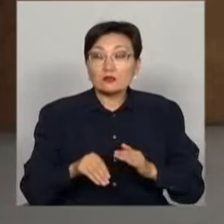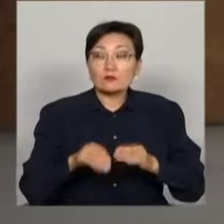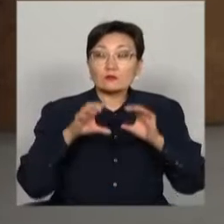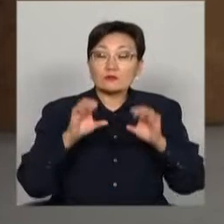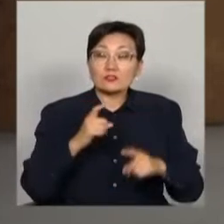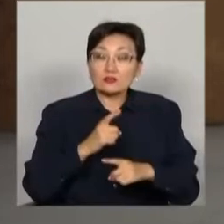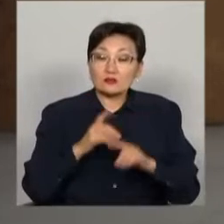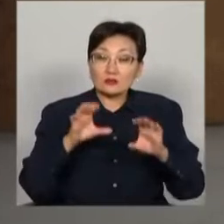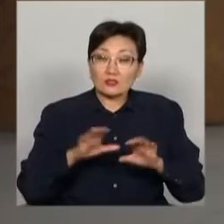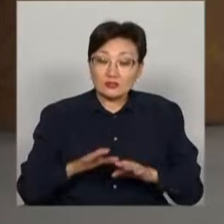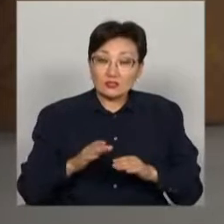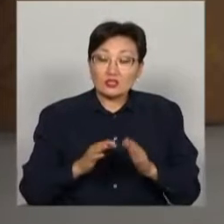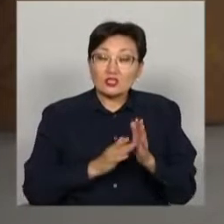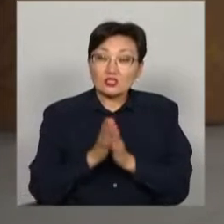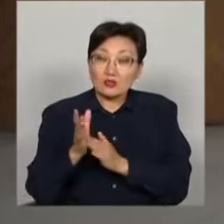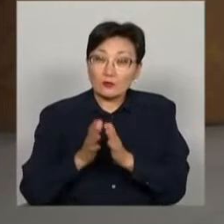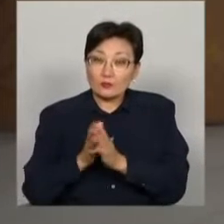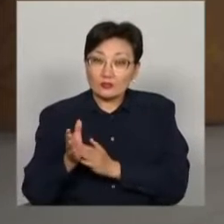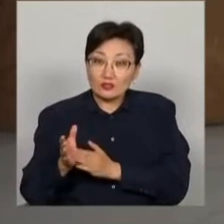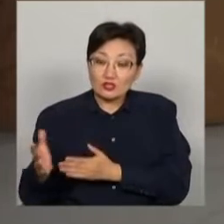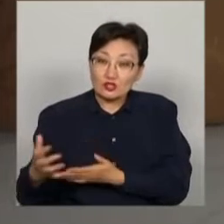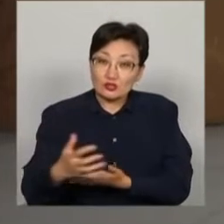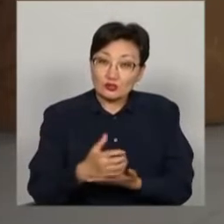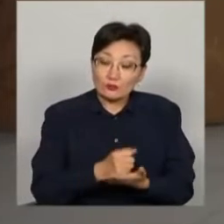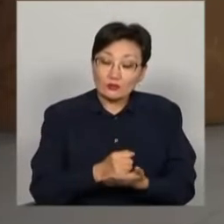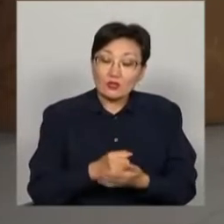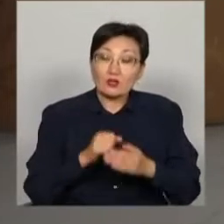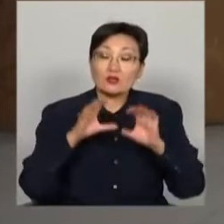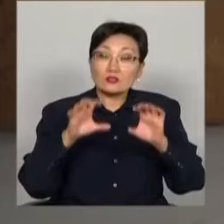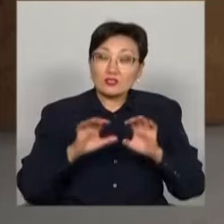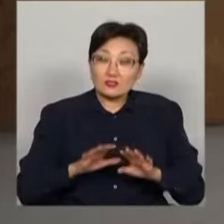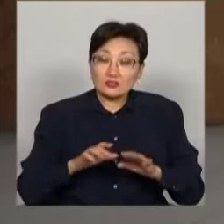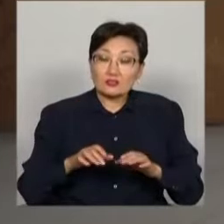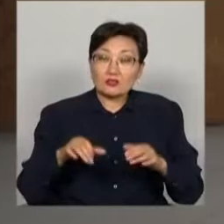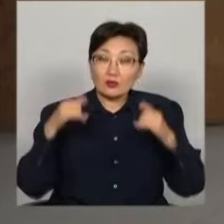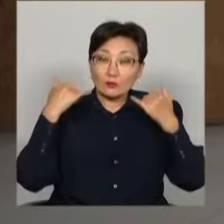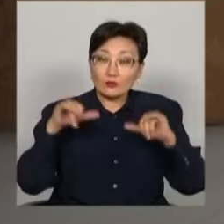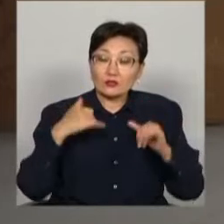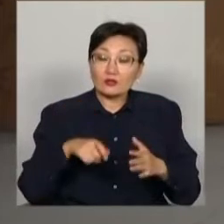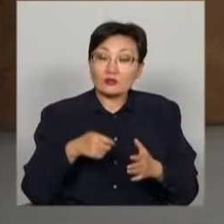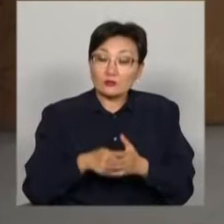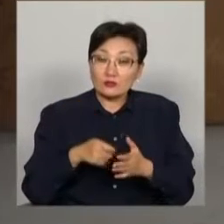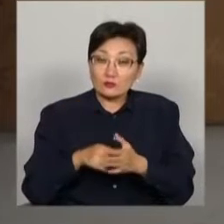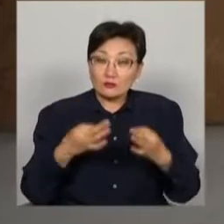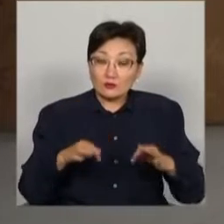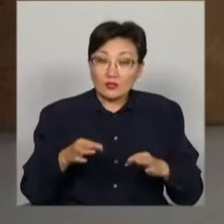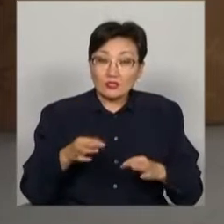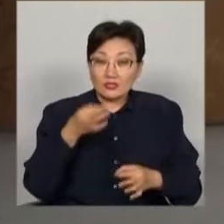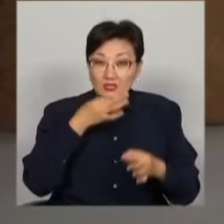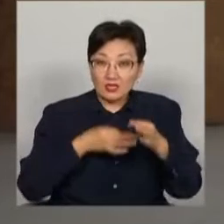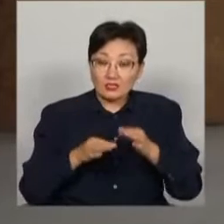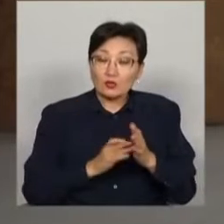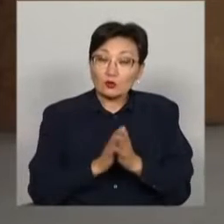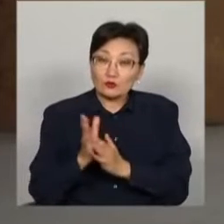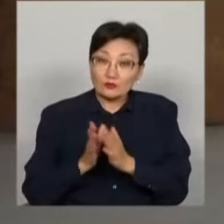заңсыз шөп шабу сияқты, және де заңсыз мал жаю, дәрілік өсімдіктерді заңсыз жинау деген